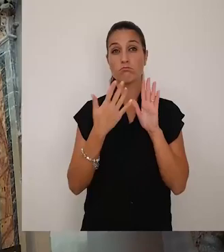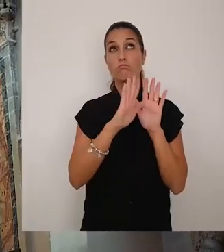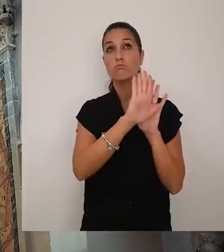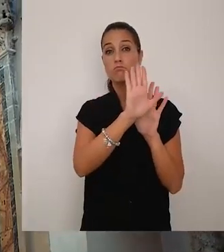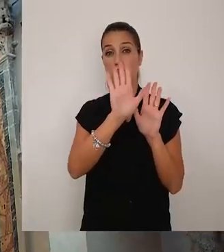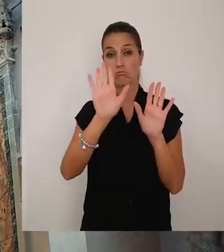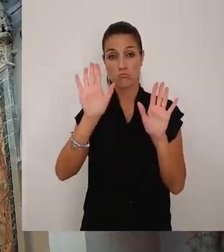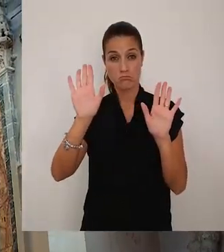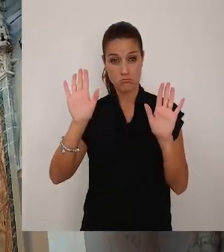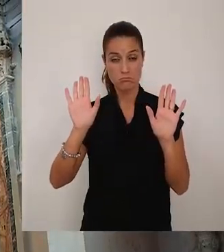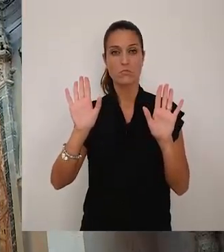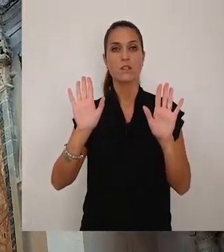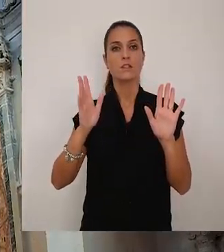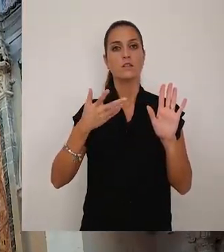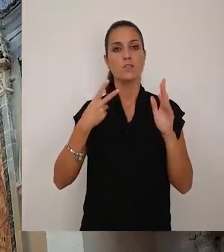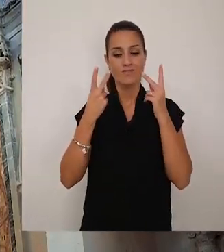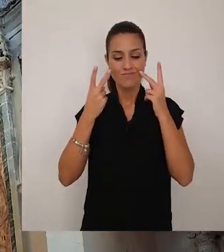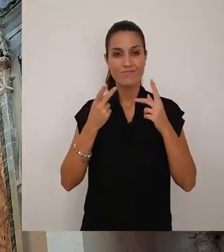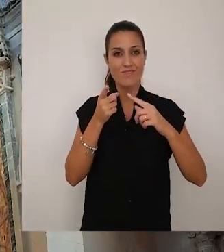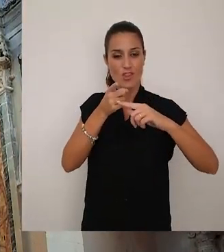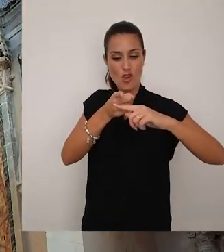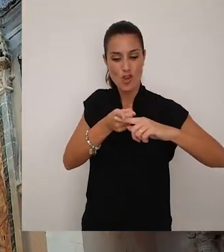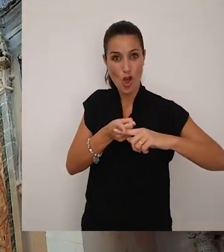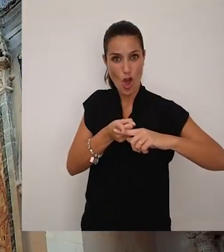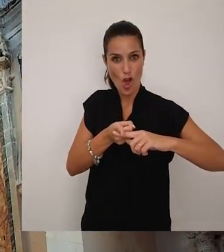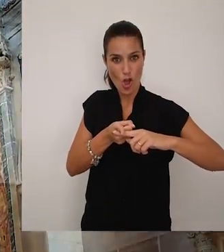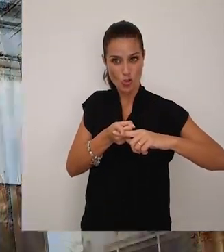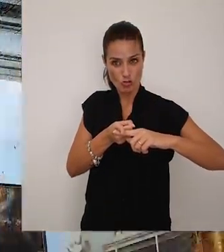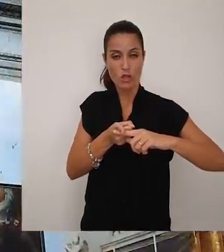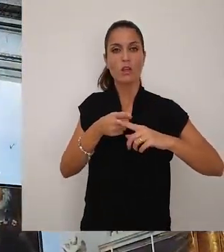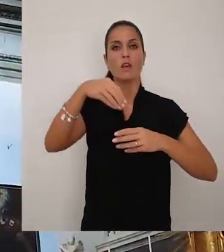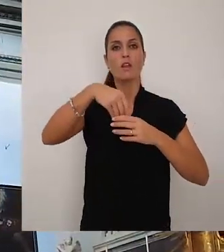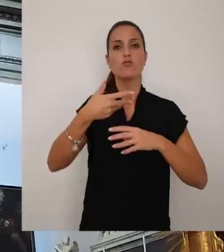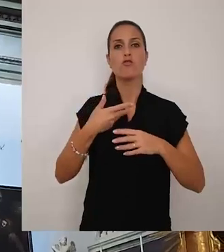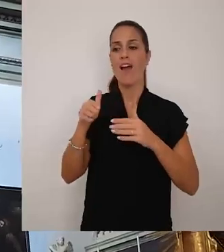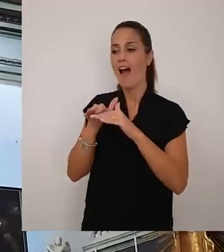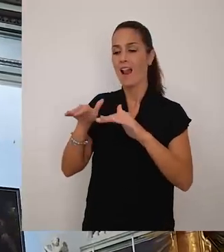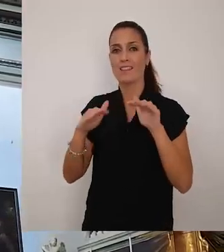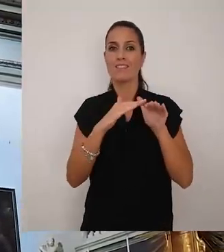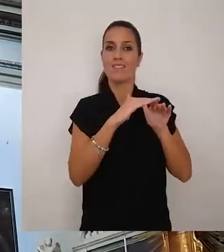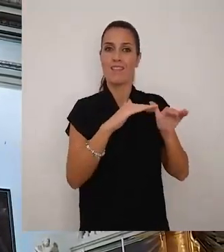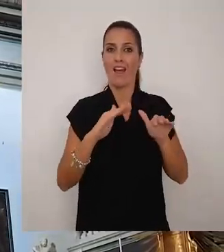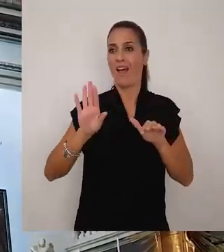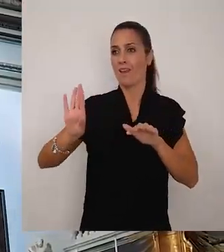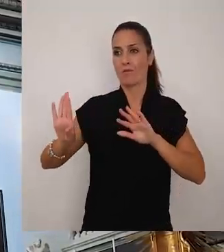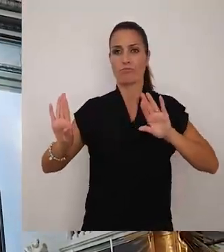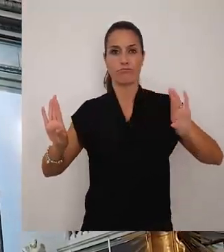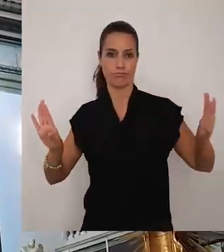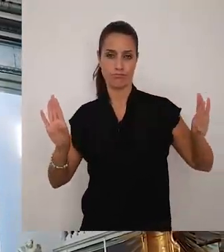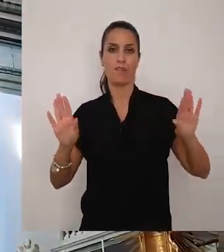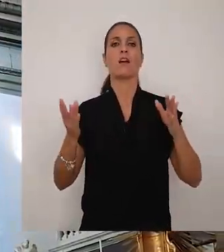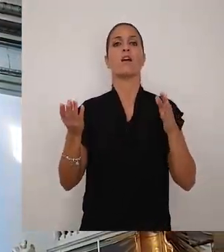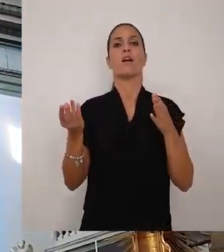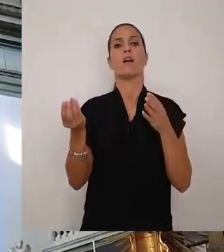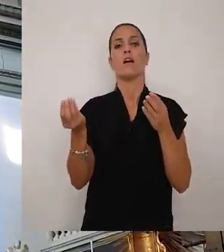L'architettura tridentina si manifesta nell'impianto a croce latina e nell'interno si stagliano gli altari laterali, decorati secondo